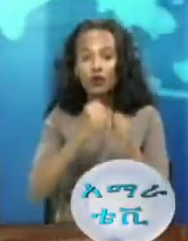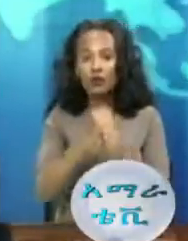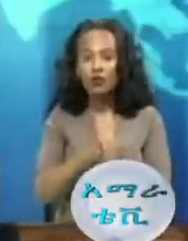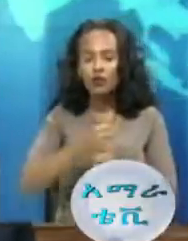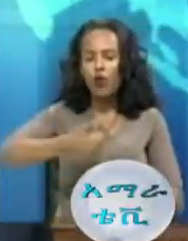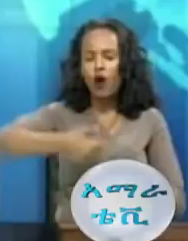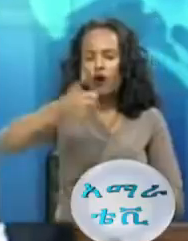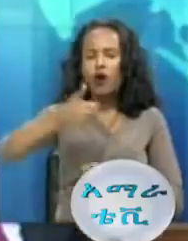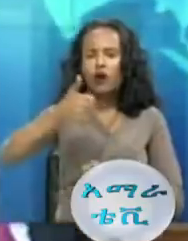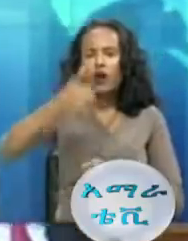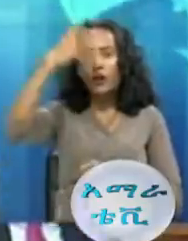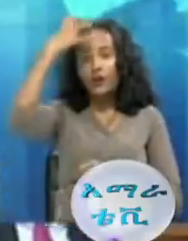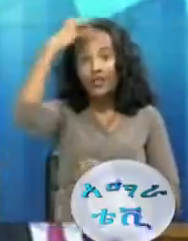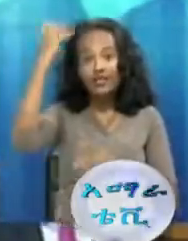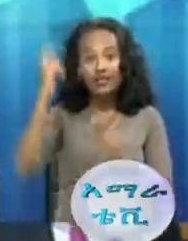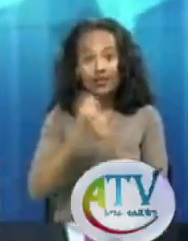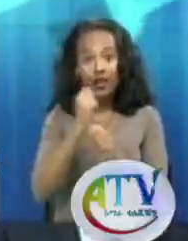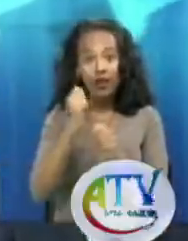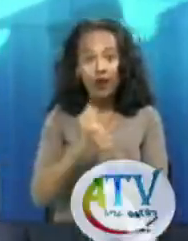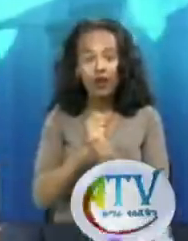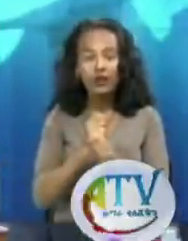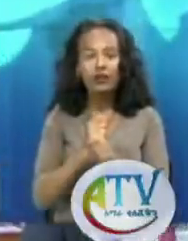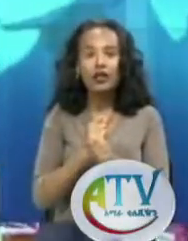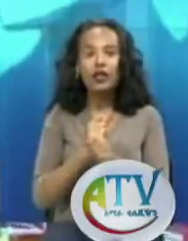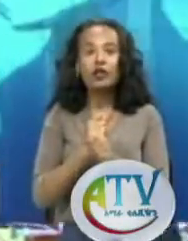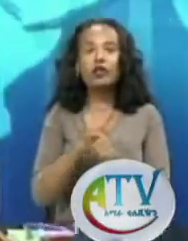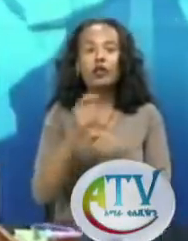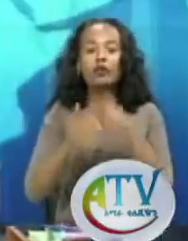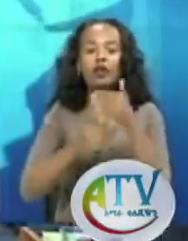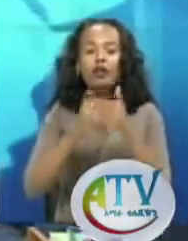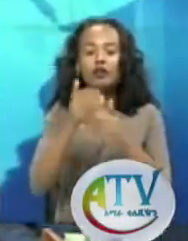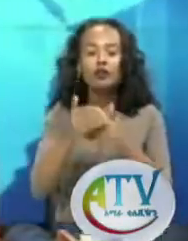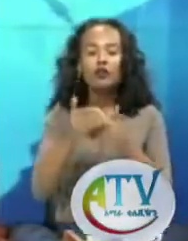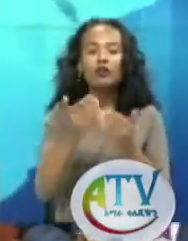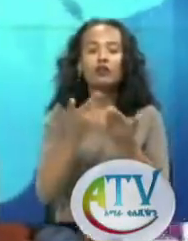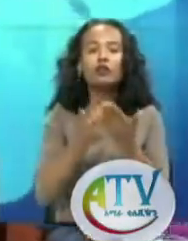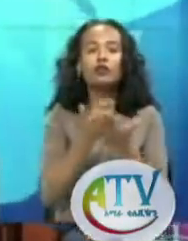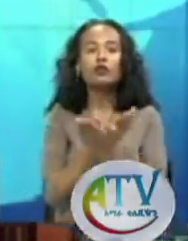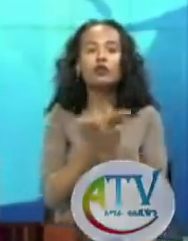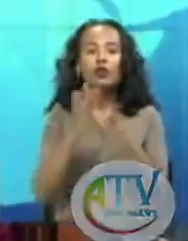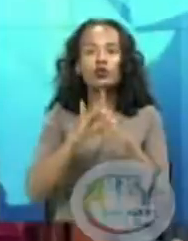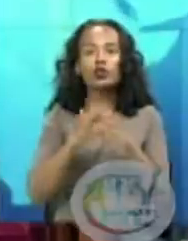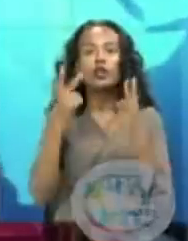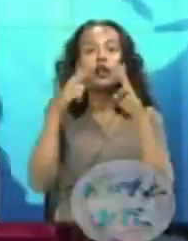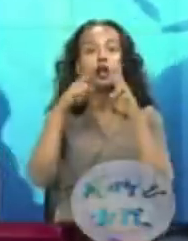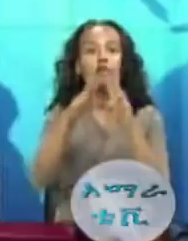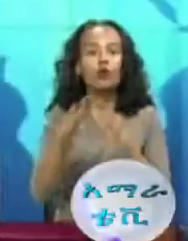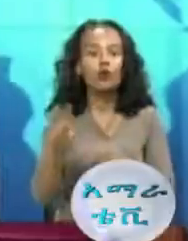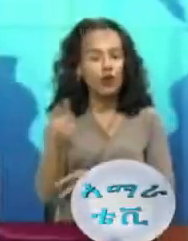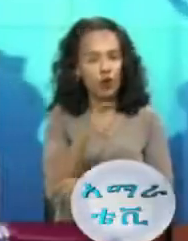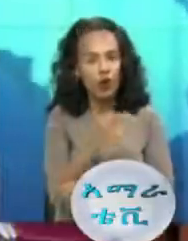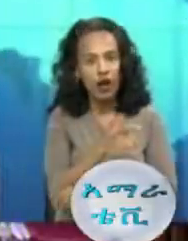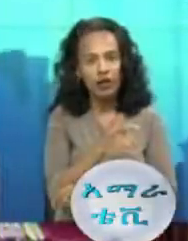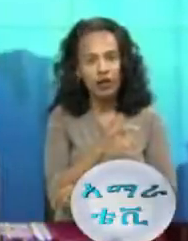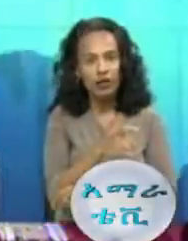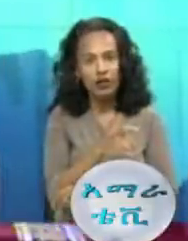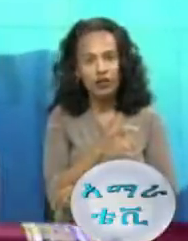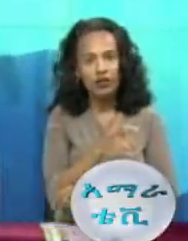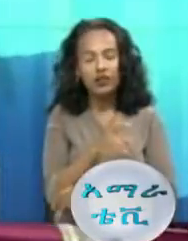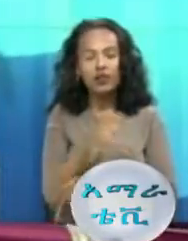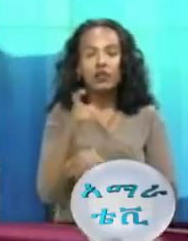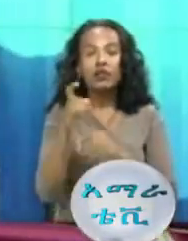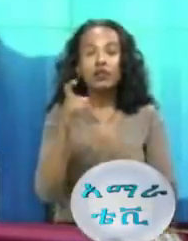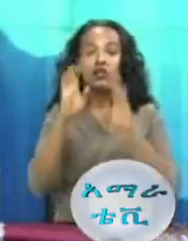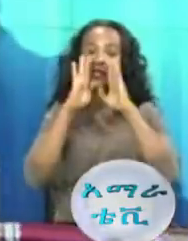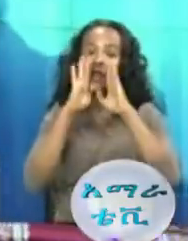ዋና የመንግስት ተግባራት በሚከተሉት አንኳር ጉዳዮች ላይ ያተኮረ ይሆናል።